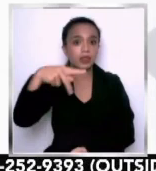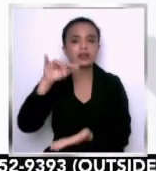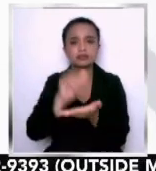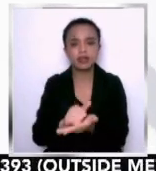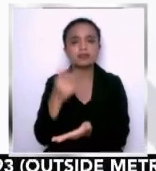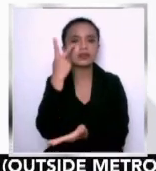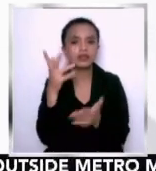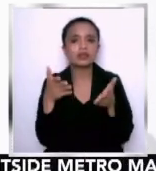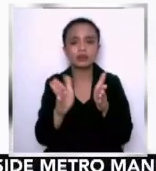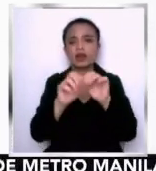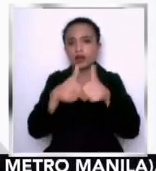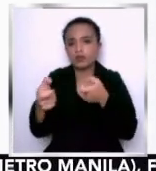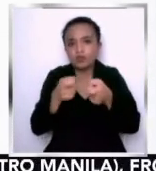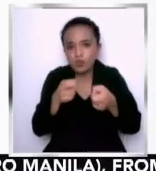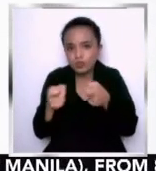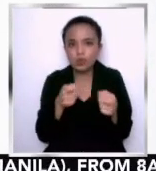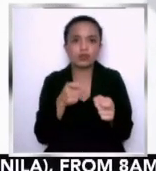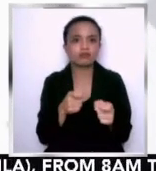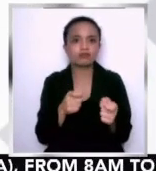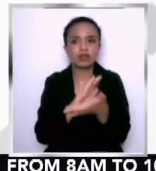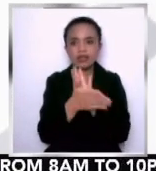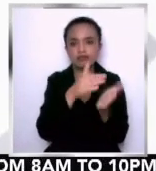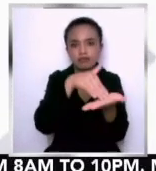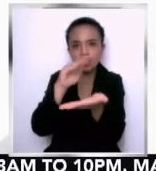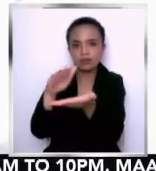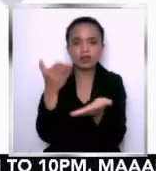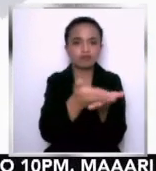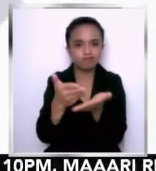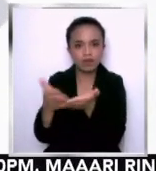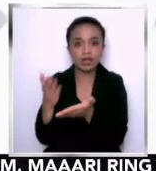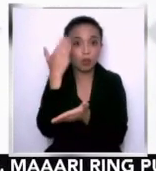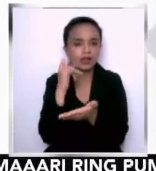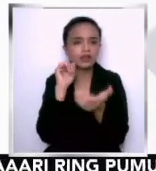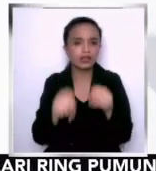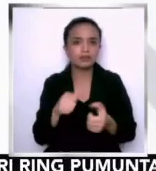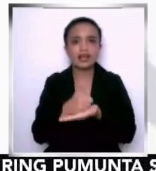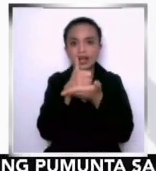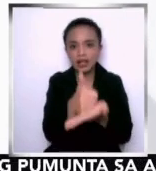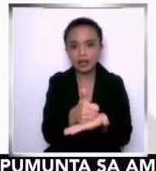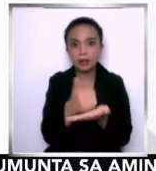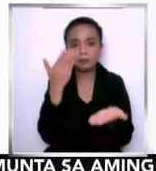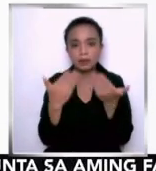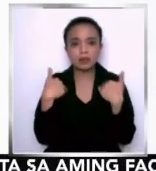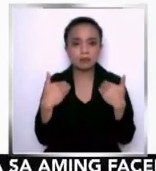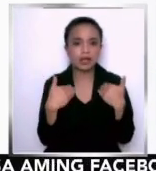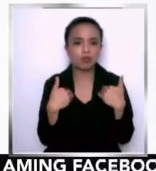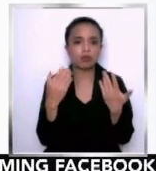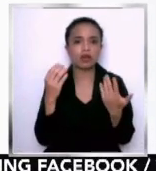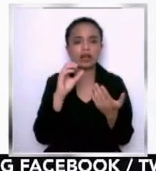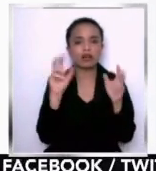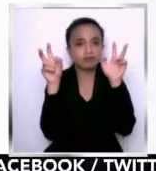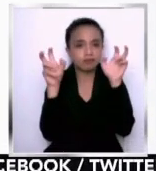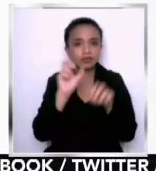para makontrol ang inflation sa bansa. Makatutulong din daw ito upang mabantayan ang posibleng spillovers mula sa ibang bansa na maaaring